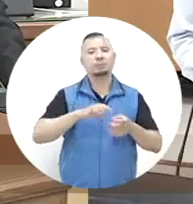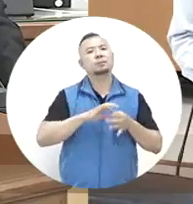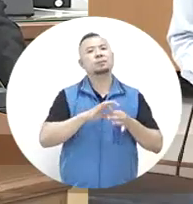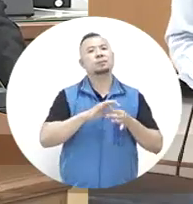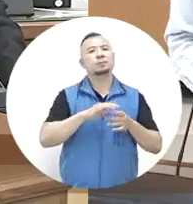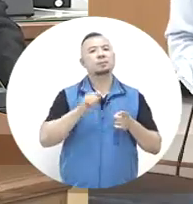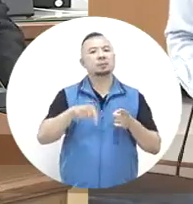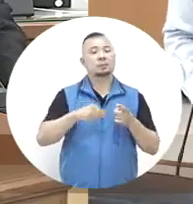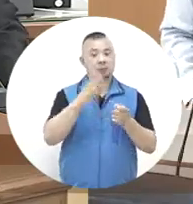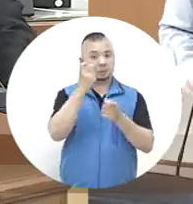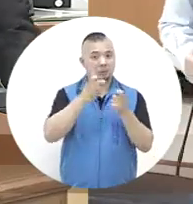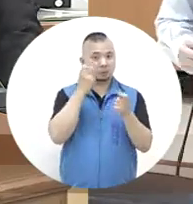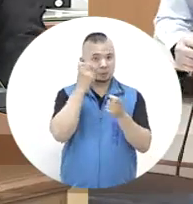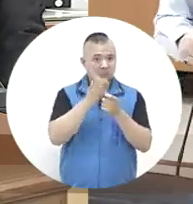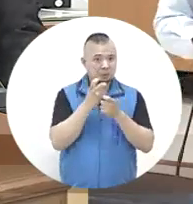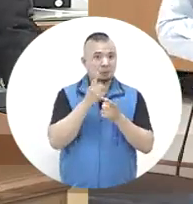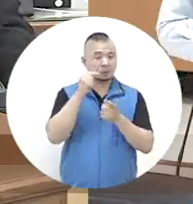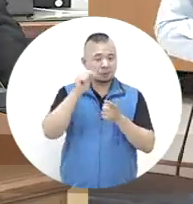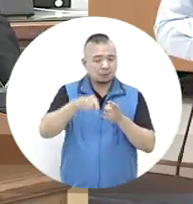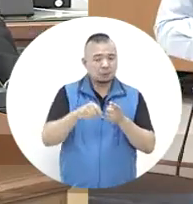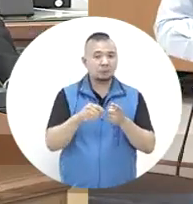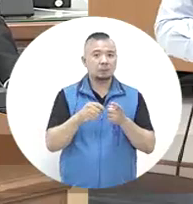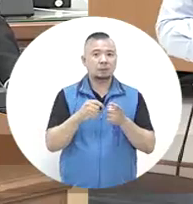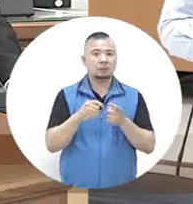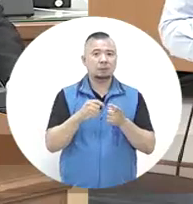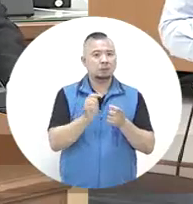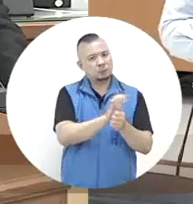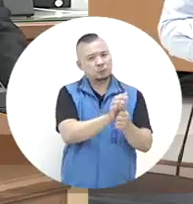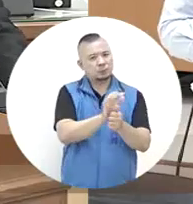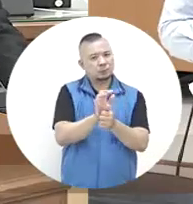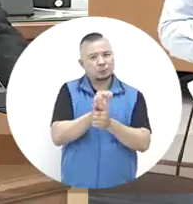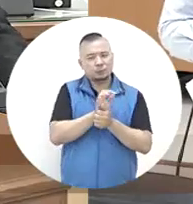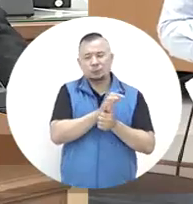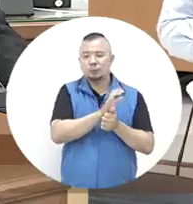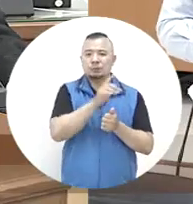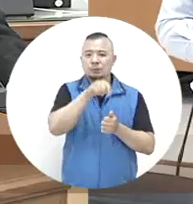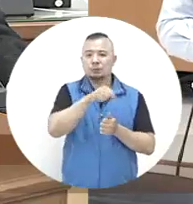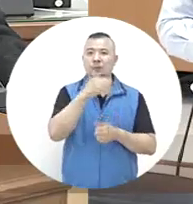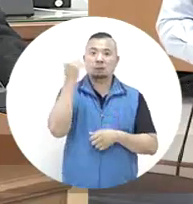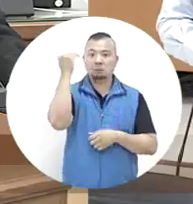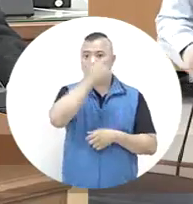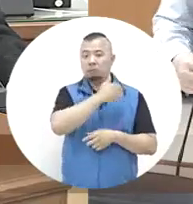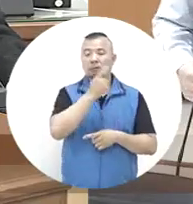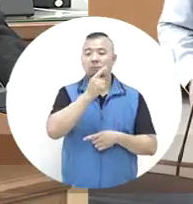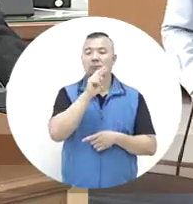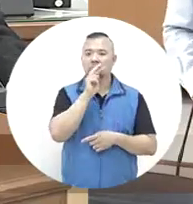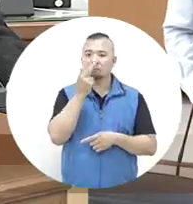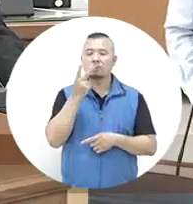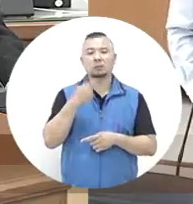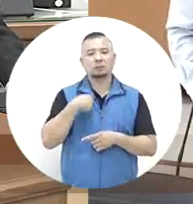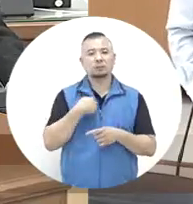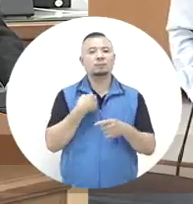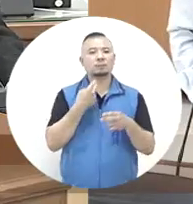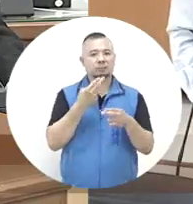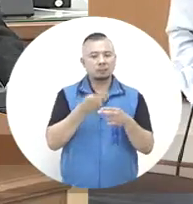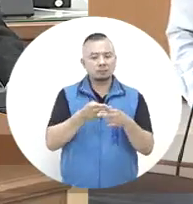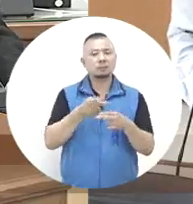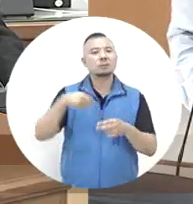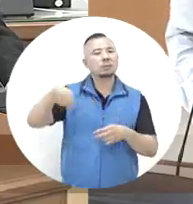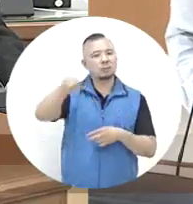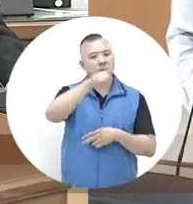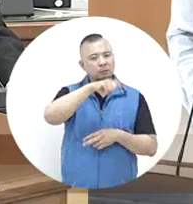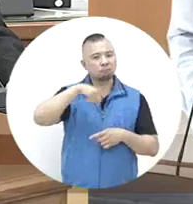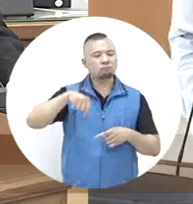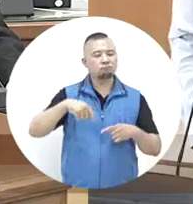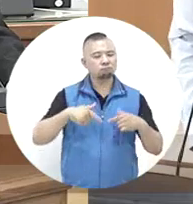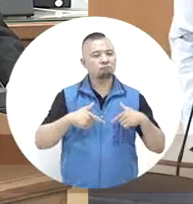又改变了一个生活习惯，突然在调整的过程当中， 我相信大家都是好意，但你如果调整